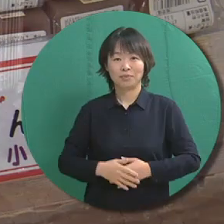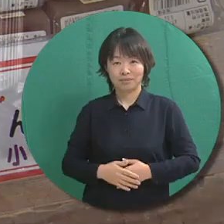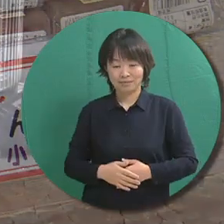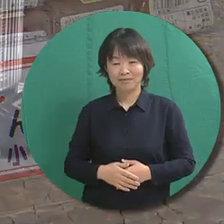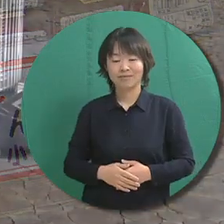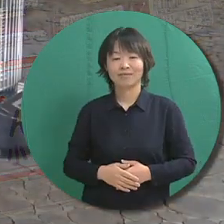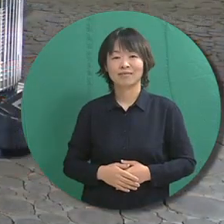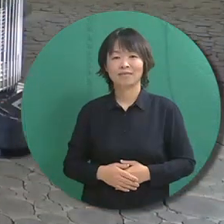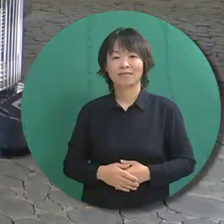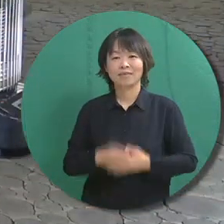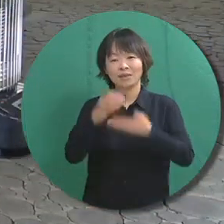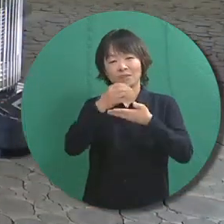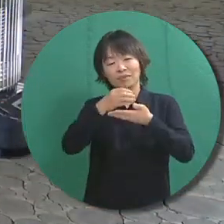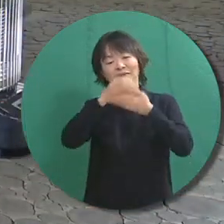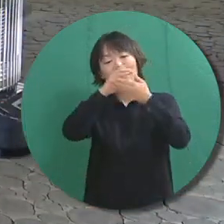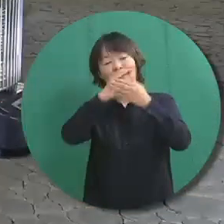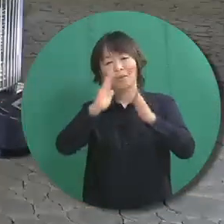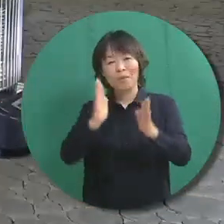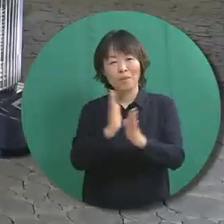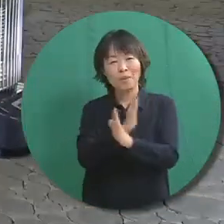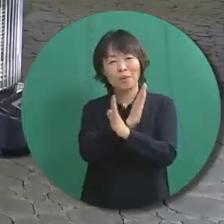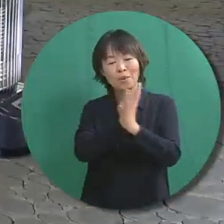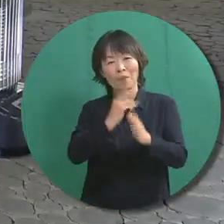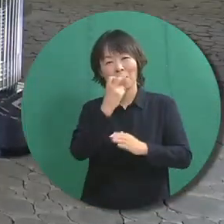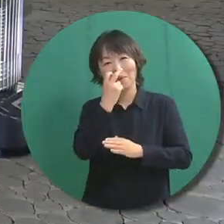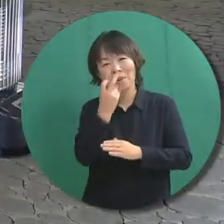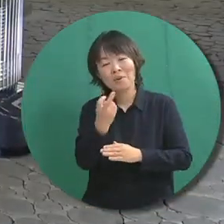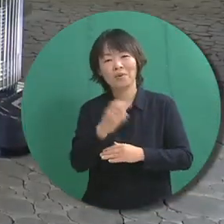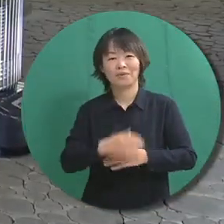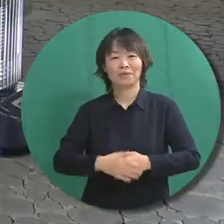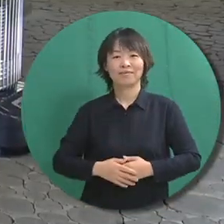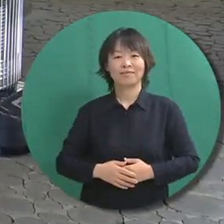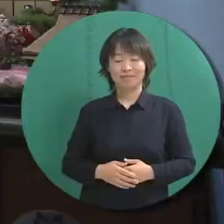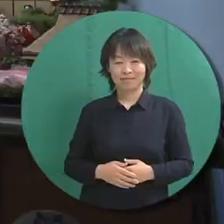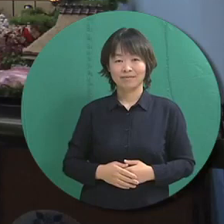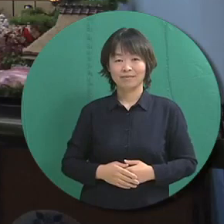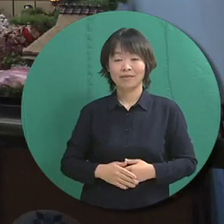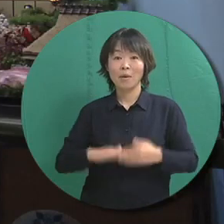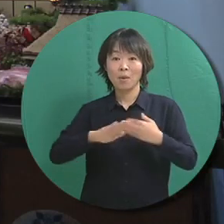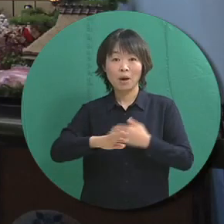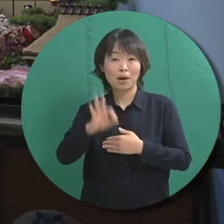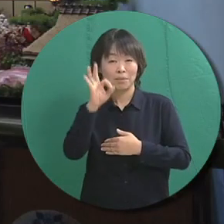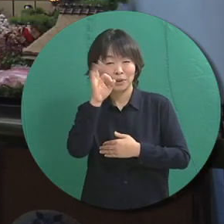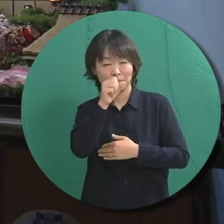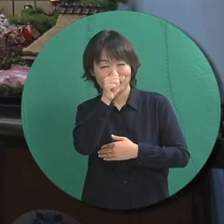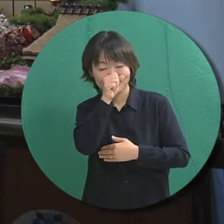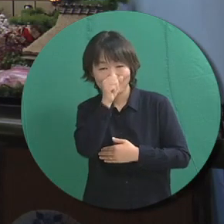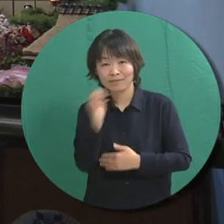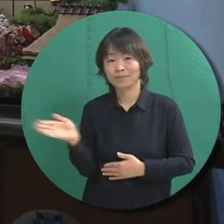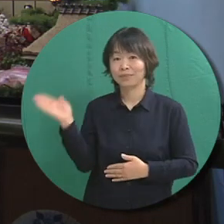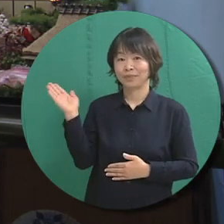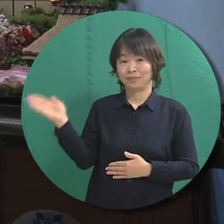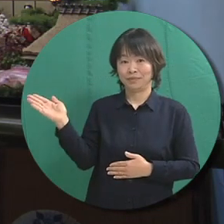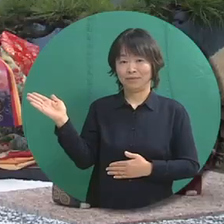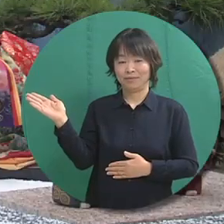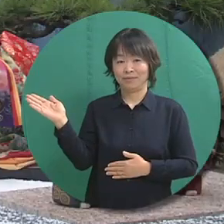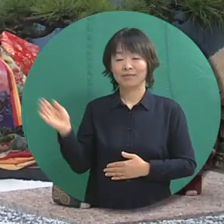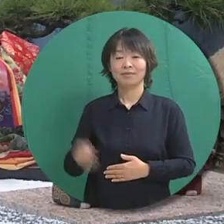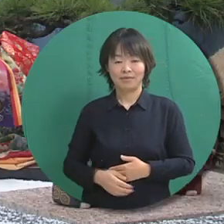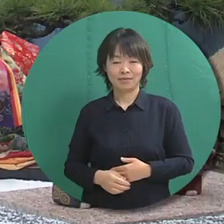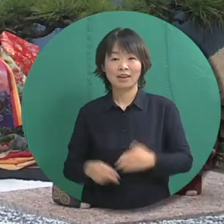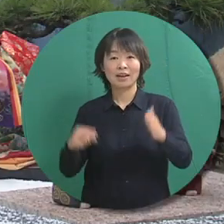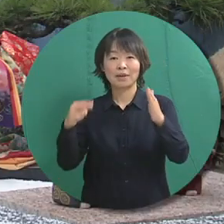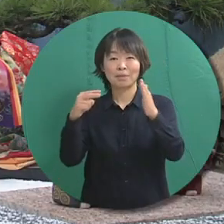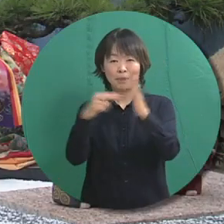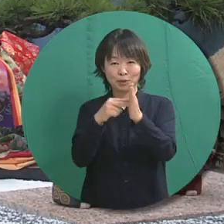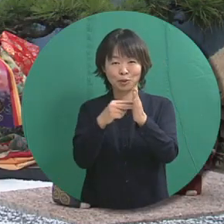ています。緩やかに時間が流れてほっとします。他にも見どころいっぱい。多くの